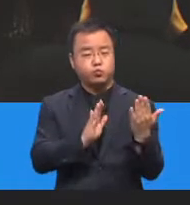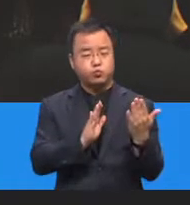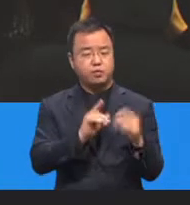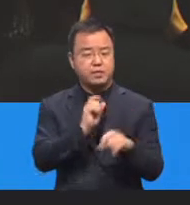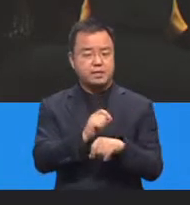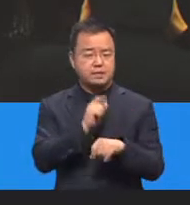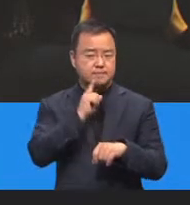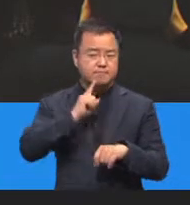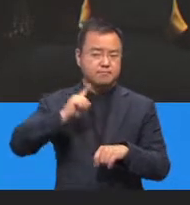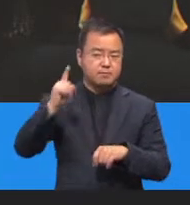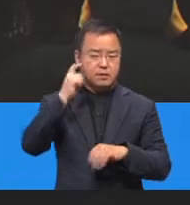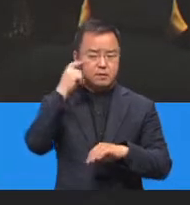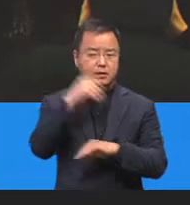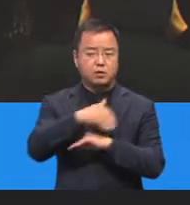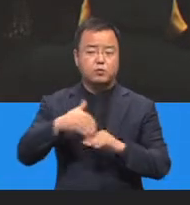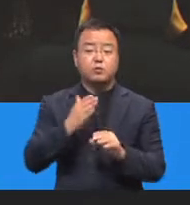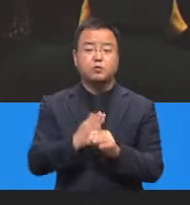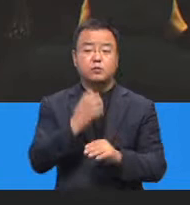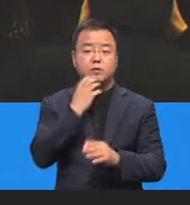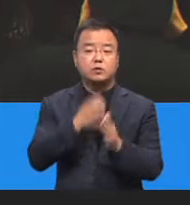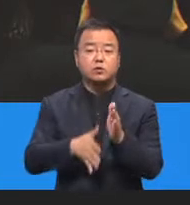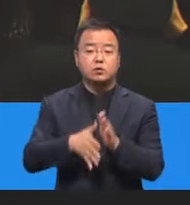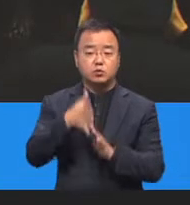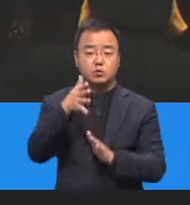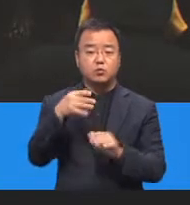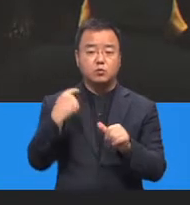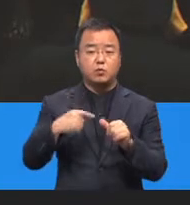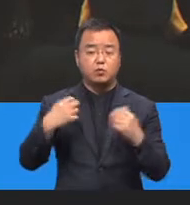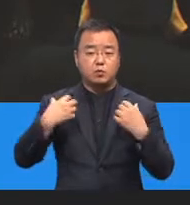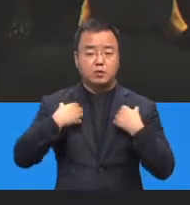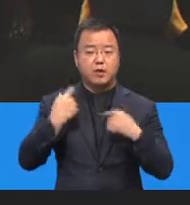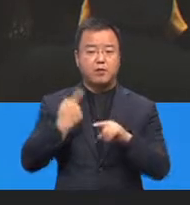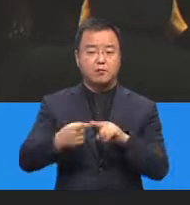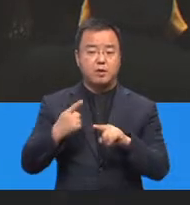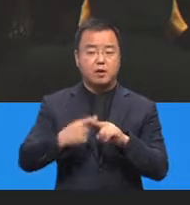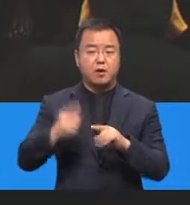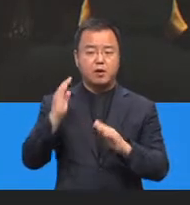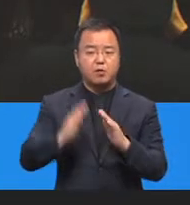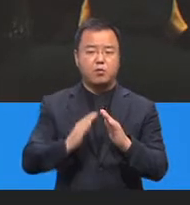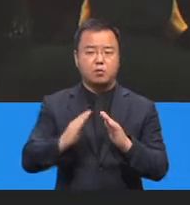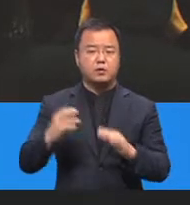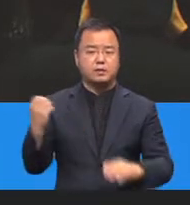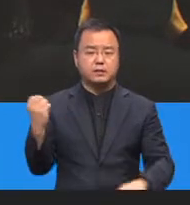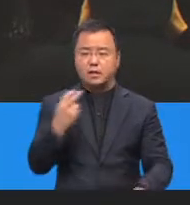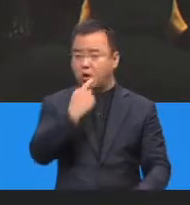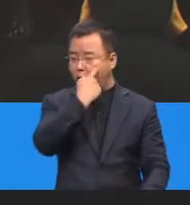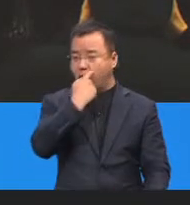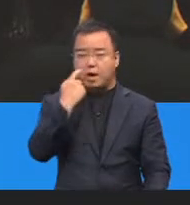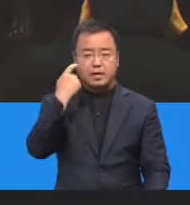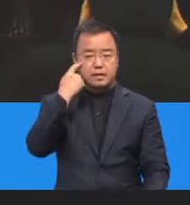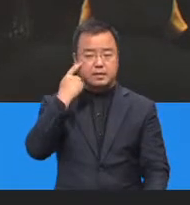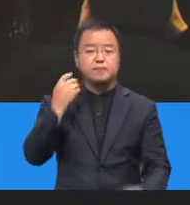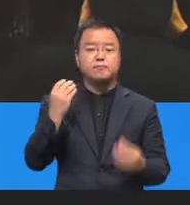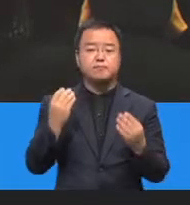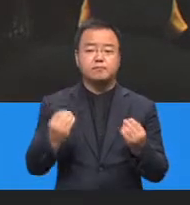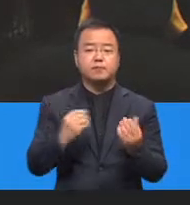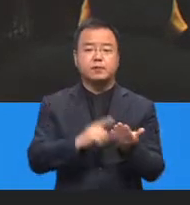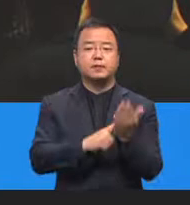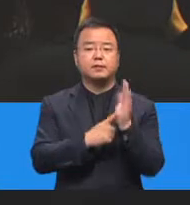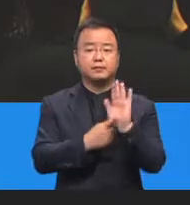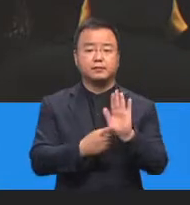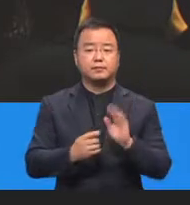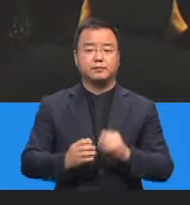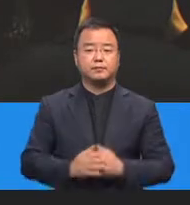건데요. 이에 반해 서울시 교육청은 평가의 공정성이 다시 한번 확인됐다는 입장을 내놨습니다. 이어서